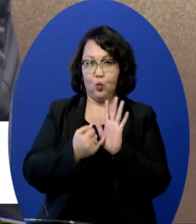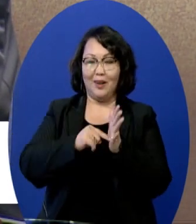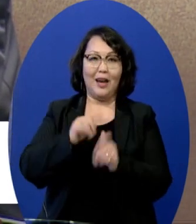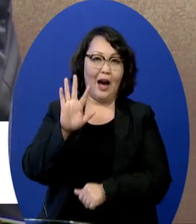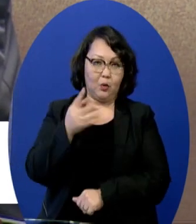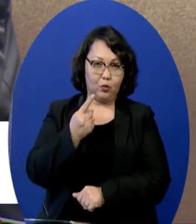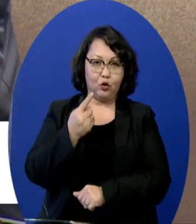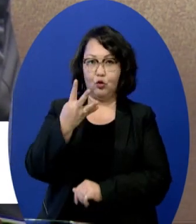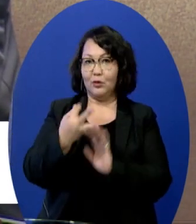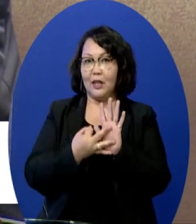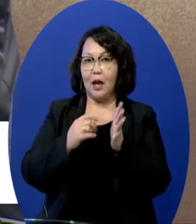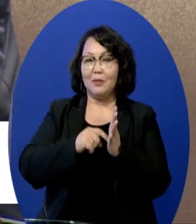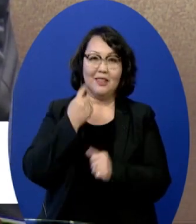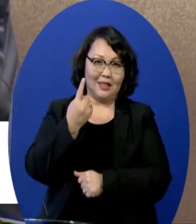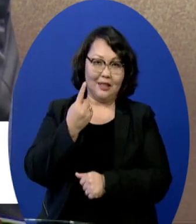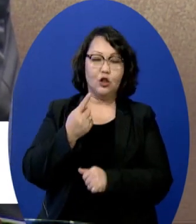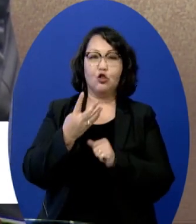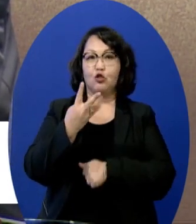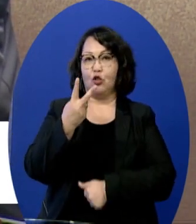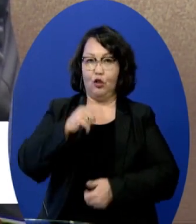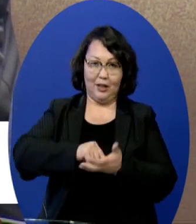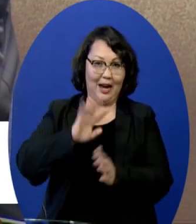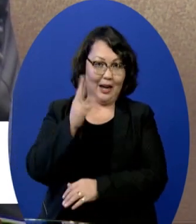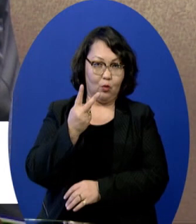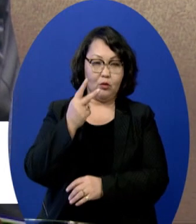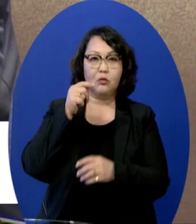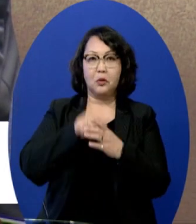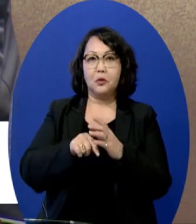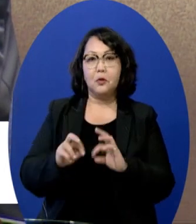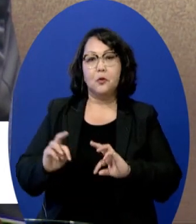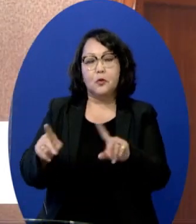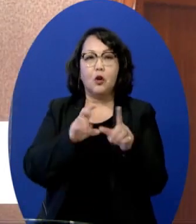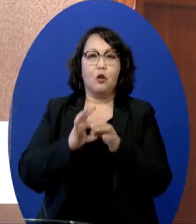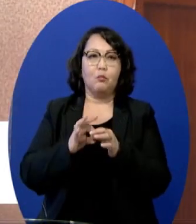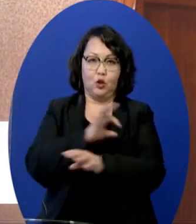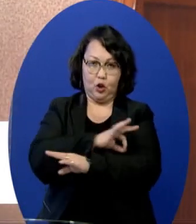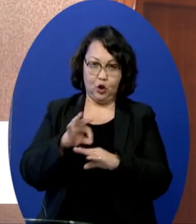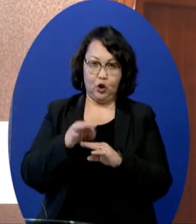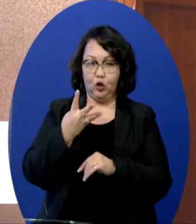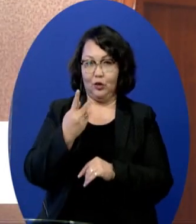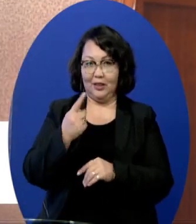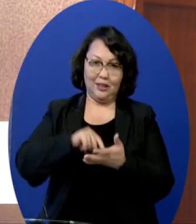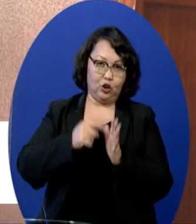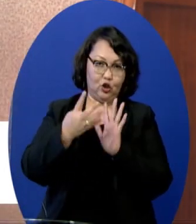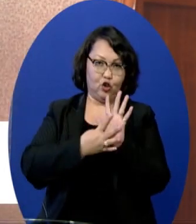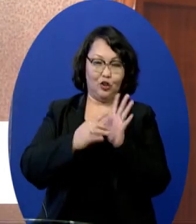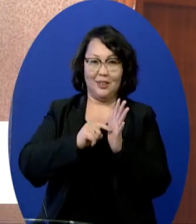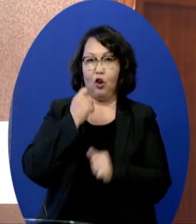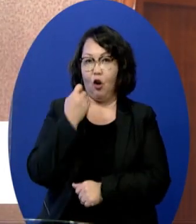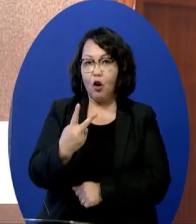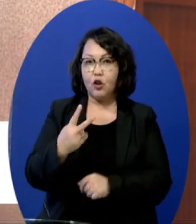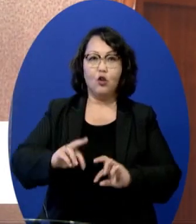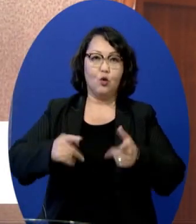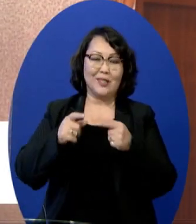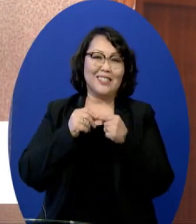хэсэг 48.8, 42.12-р хэсэгт оруулсан өөрчлөлтөөр холбогдуулан төслийн 41.9-2-р хэсгийг өөрчлөх